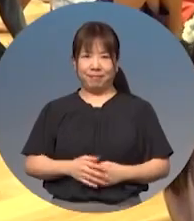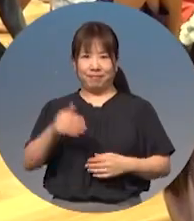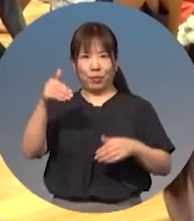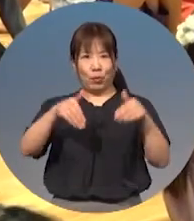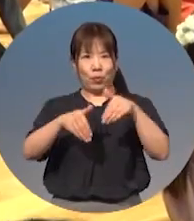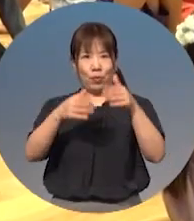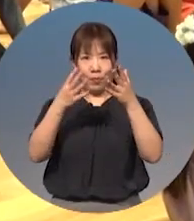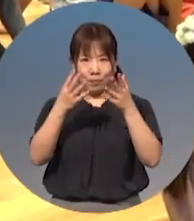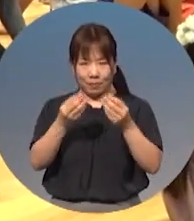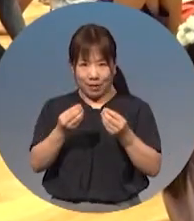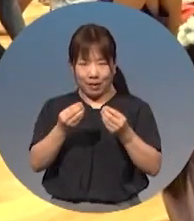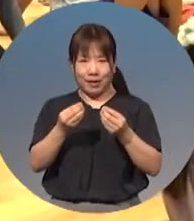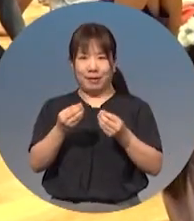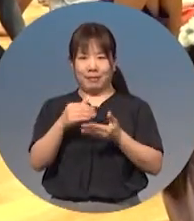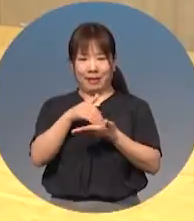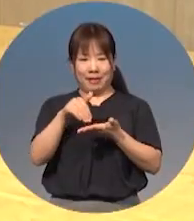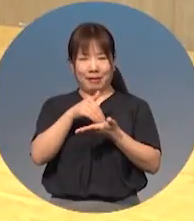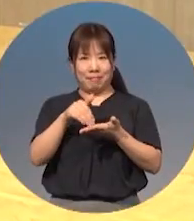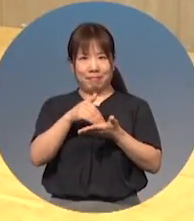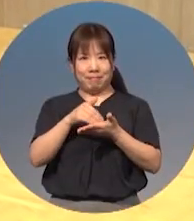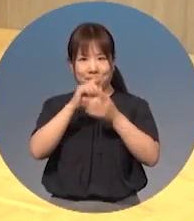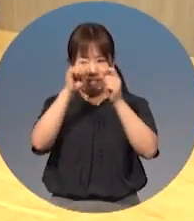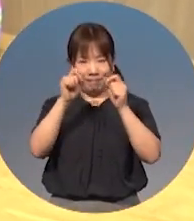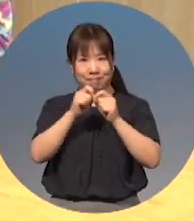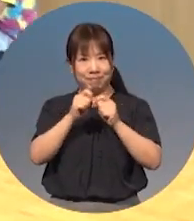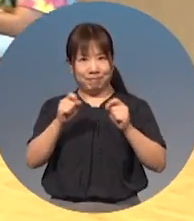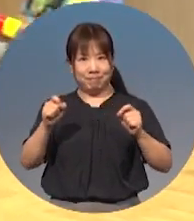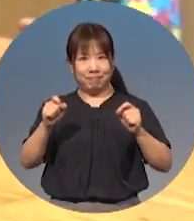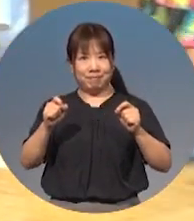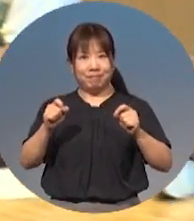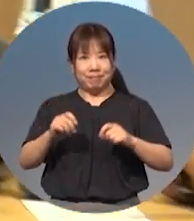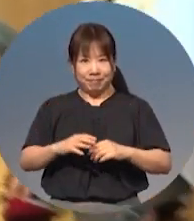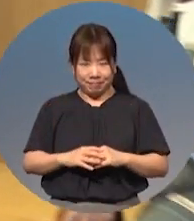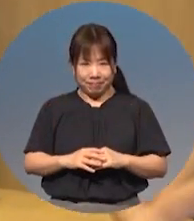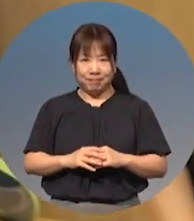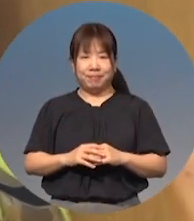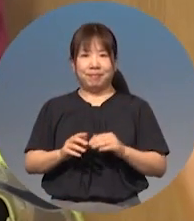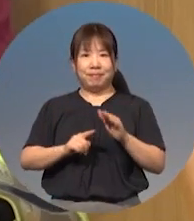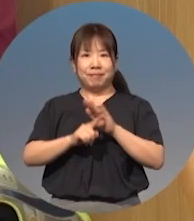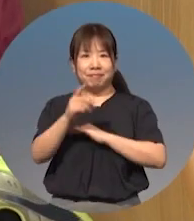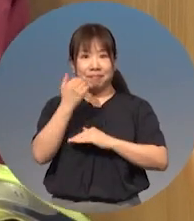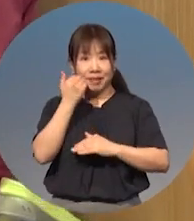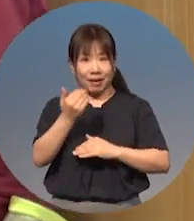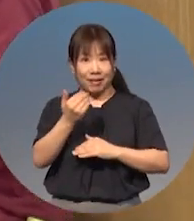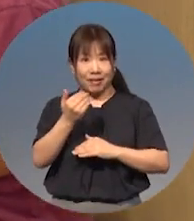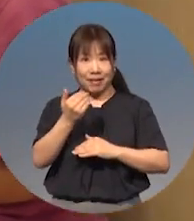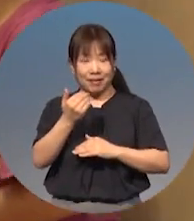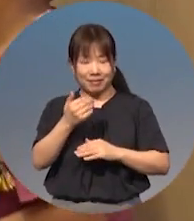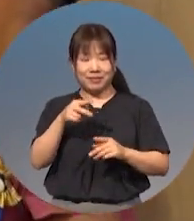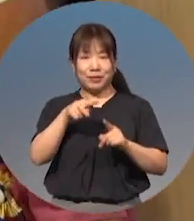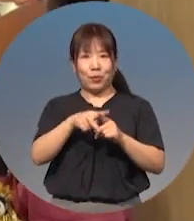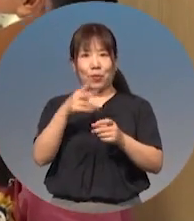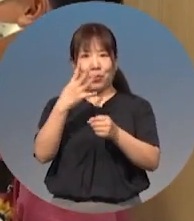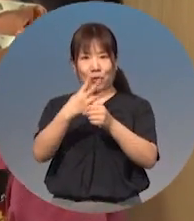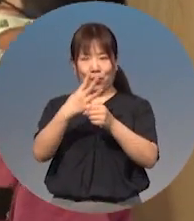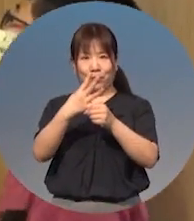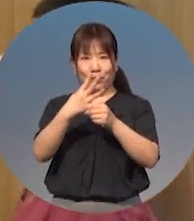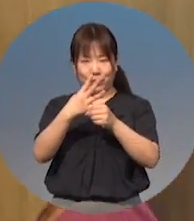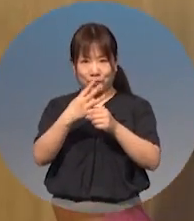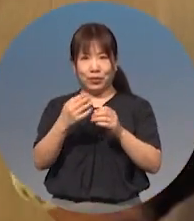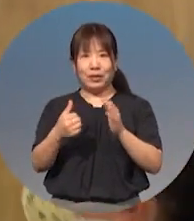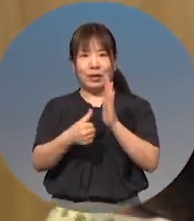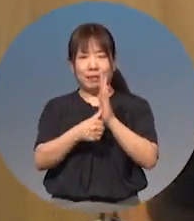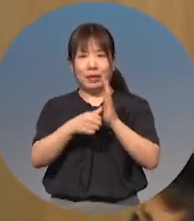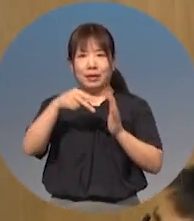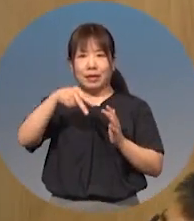投票が終わり集計結果を待ちます見事町のリーダーに選ばれたのは小学4年生の永本